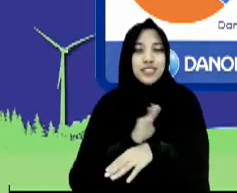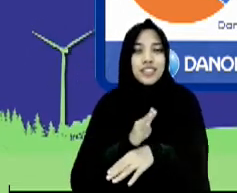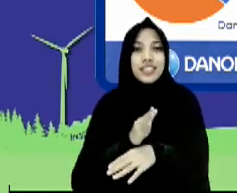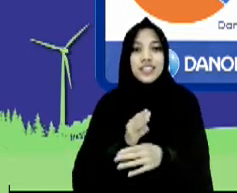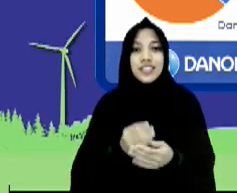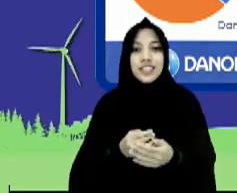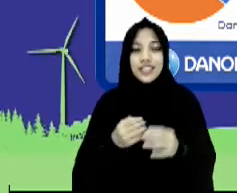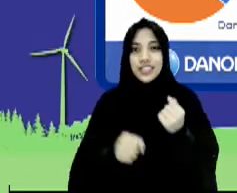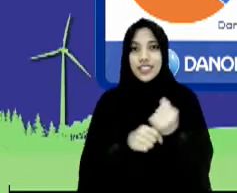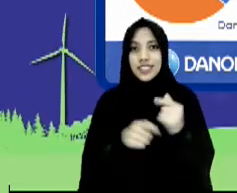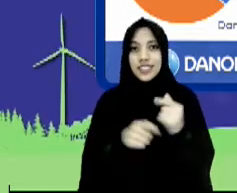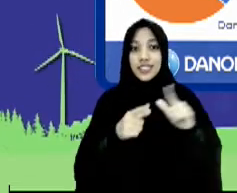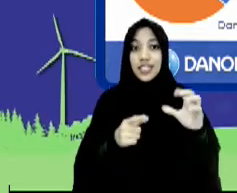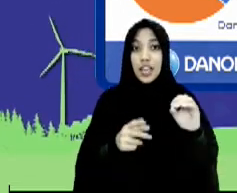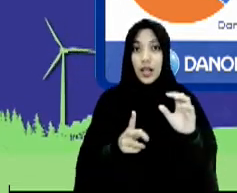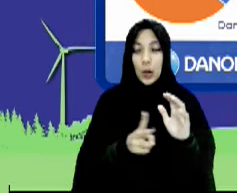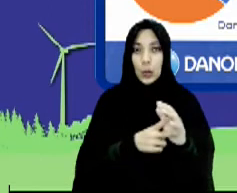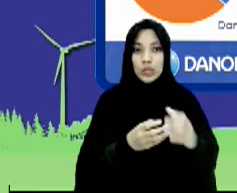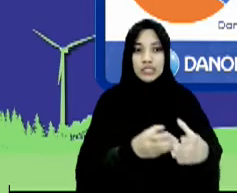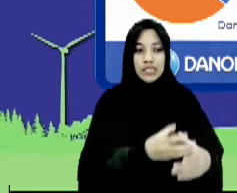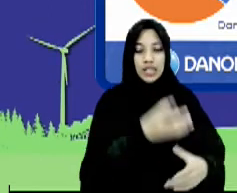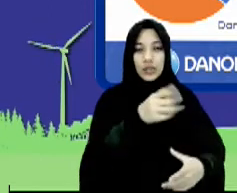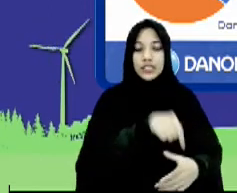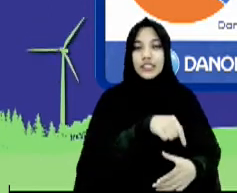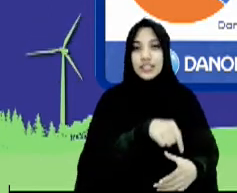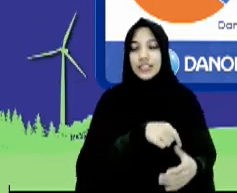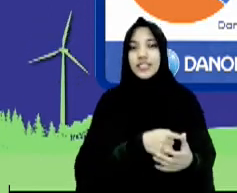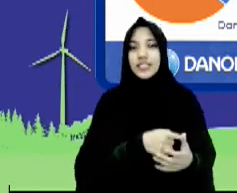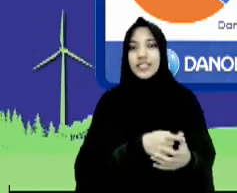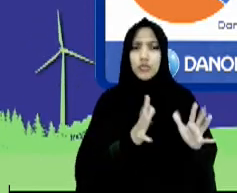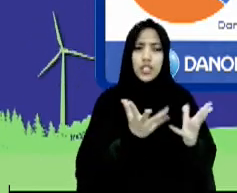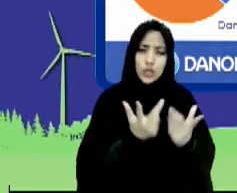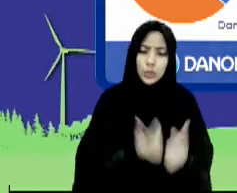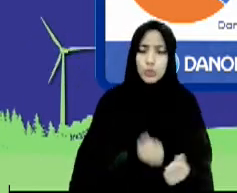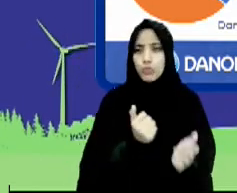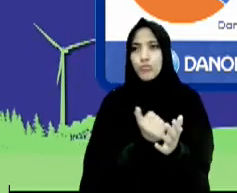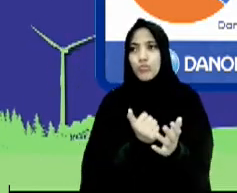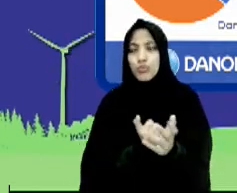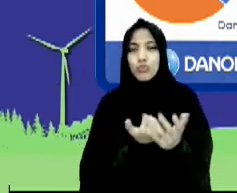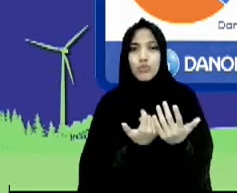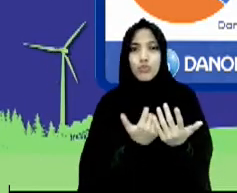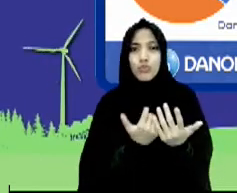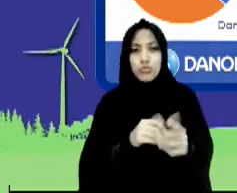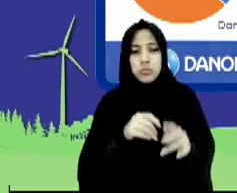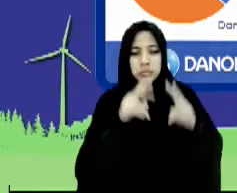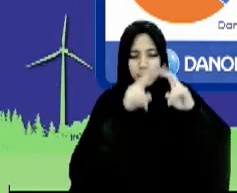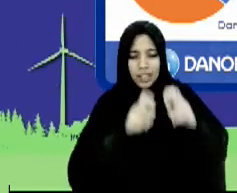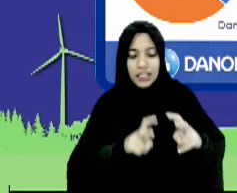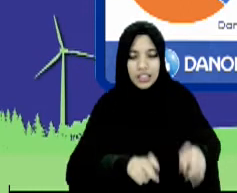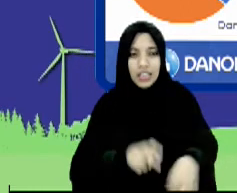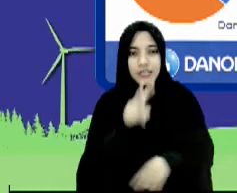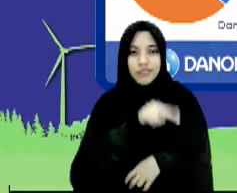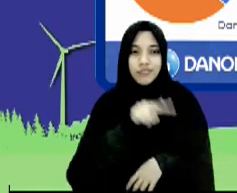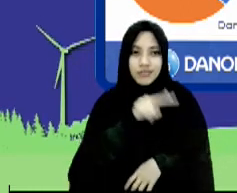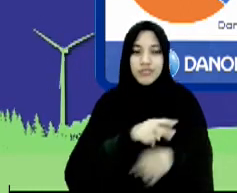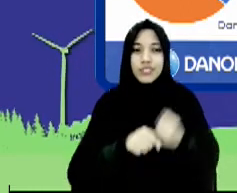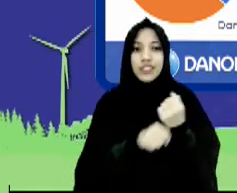Eh itu sebenarnya Ternyata setelah kita lakukan eh perhitungan ya dengan apa namanya kita lakukan studi ya perbandingan antara galon yang